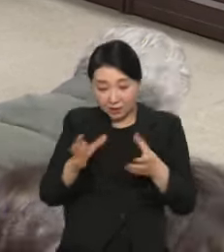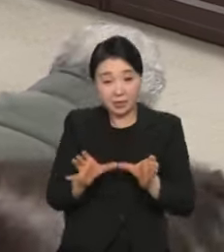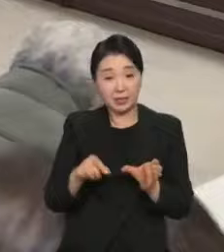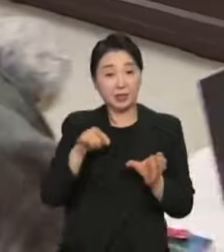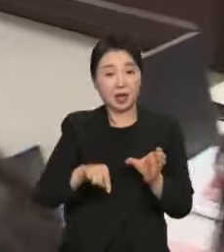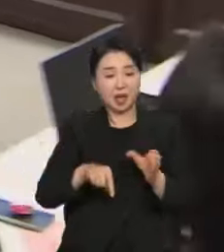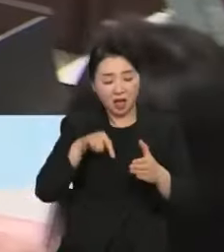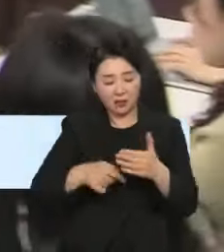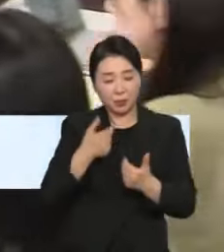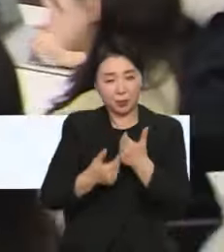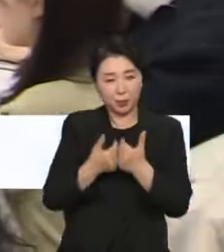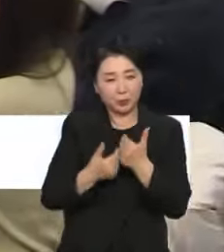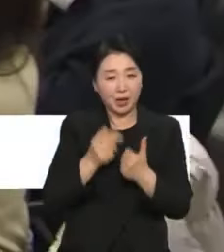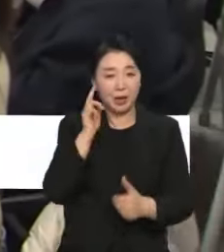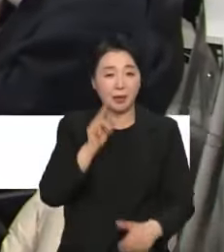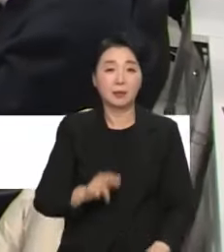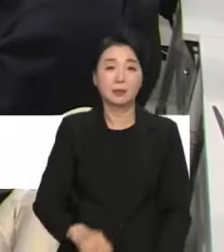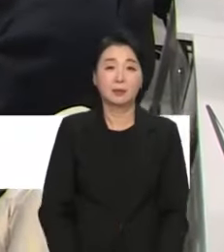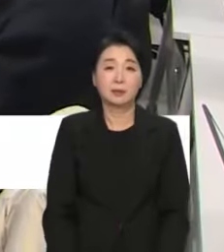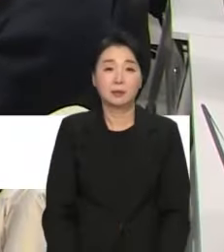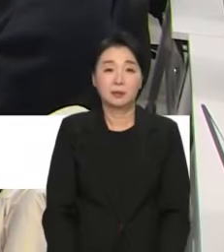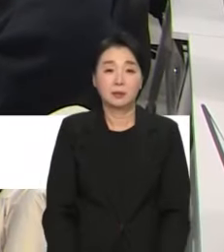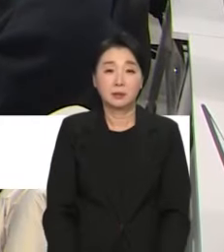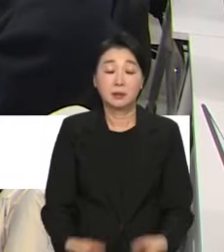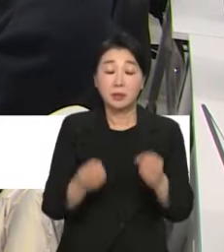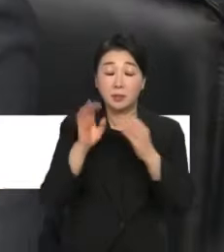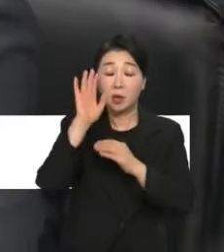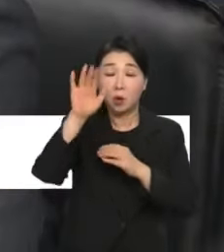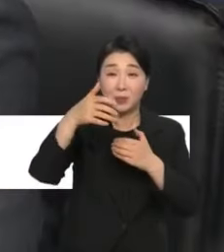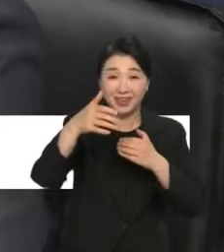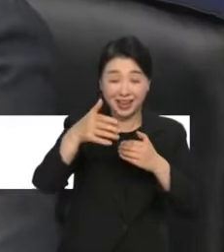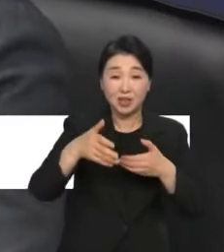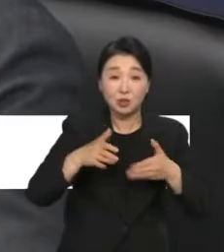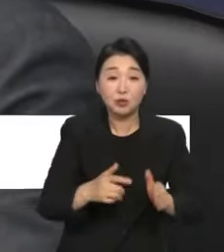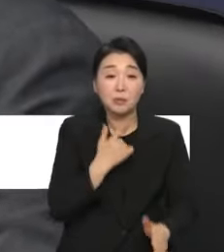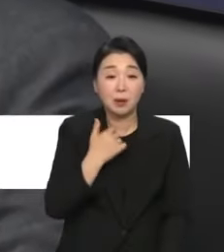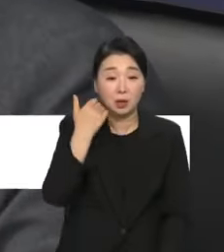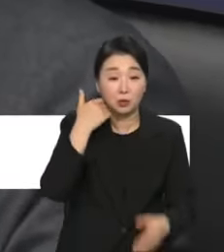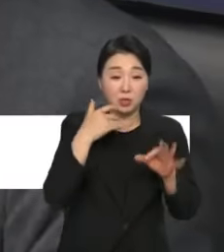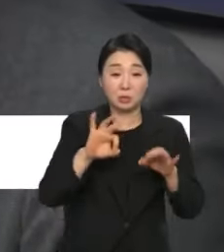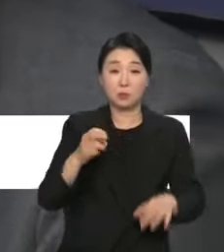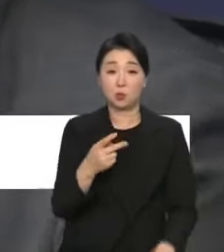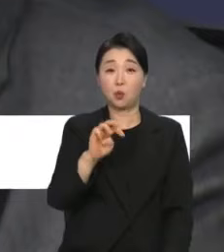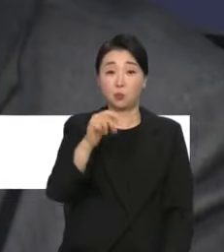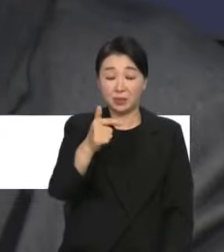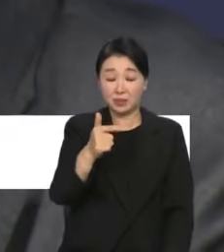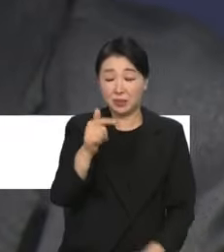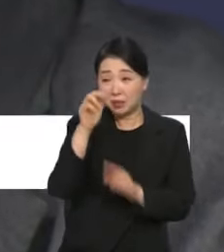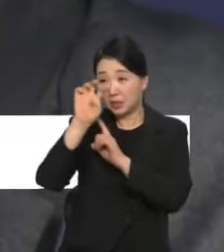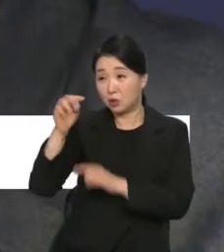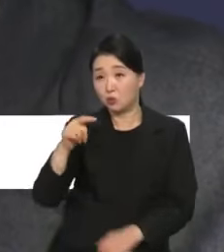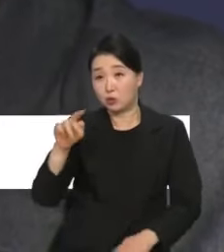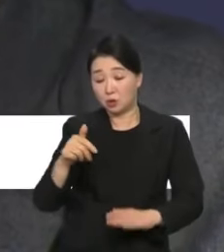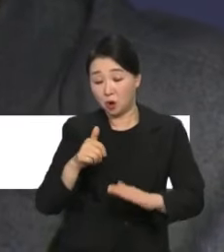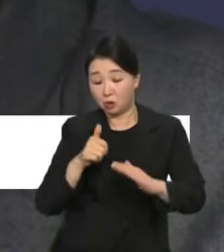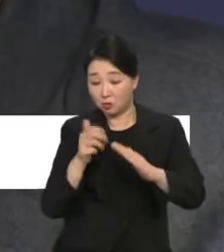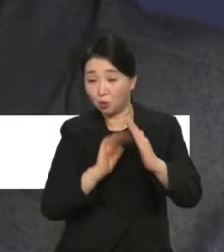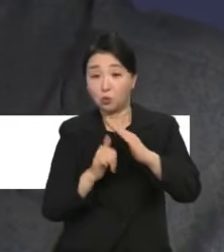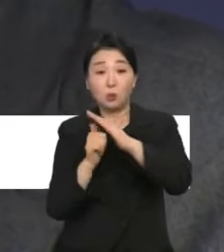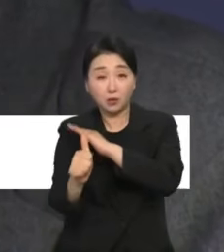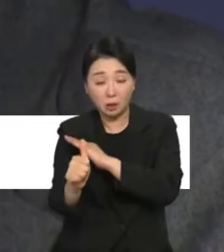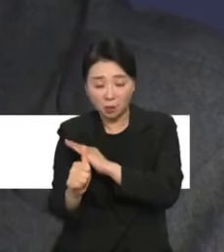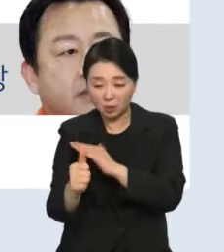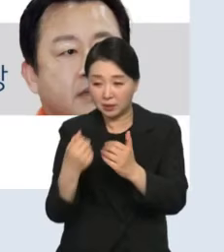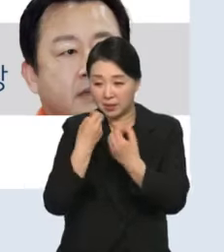내부 갈등이 커지고 있습니다 새로운 미래 출신 김종민 최고위원은 이준석 공동대표 등 기존